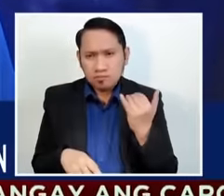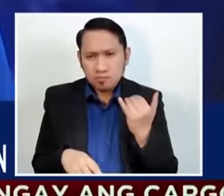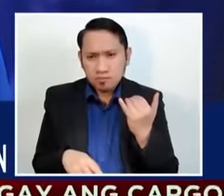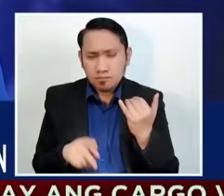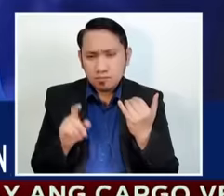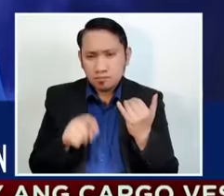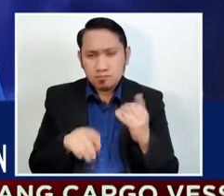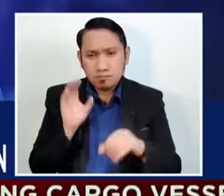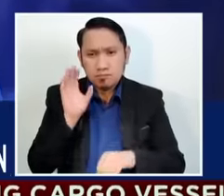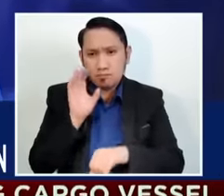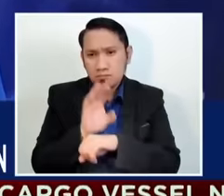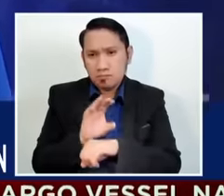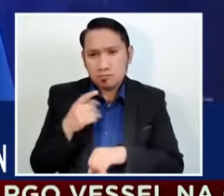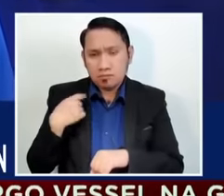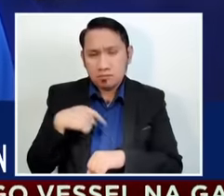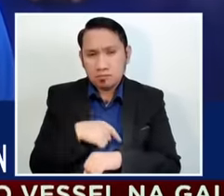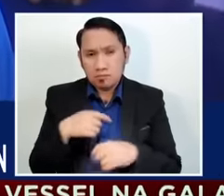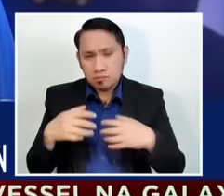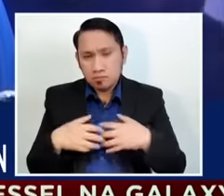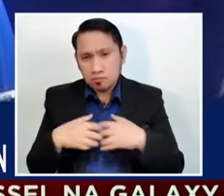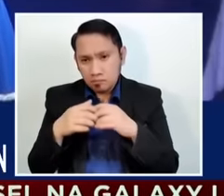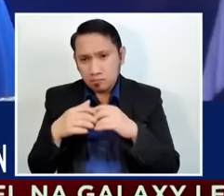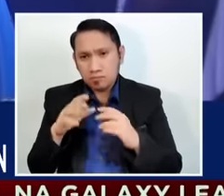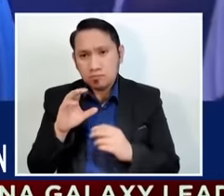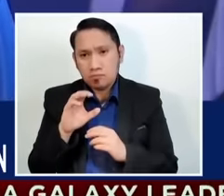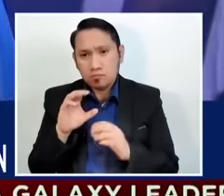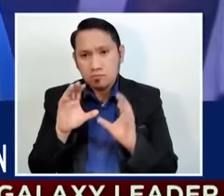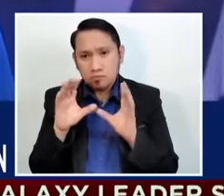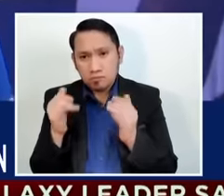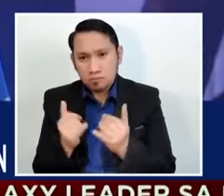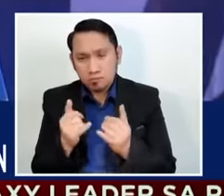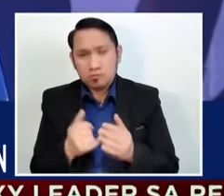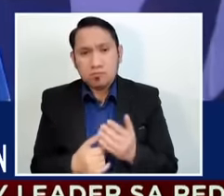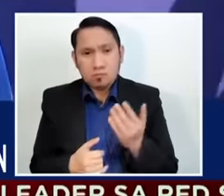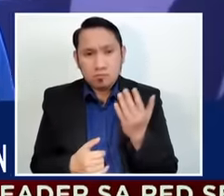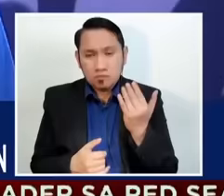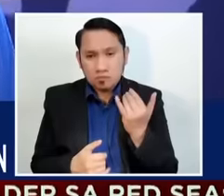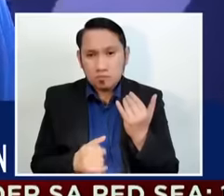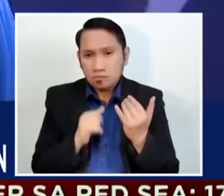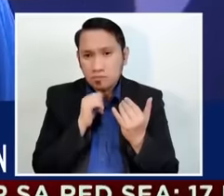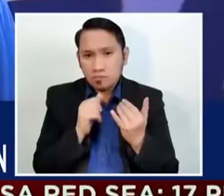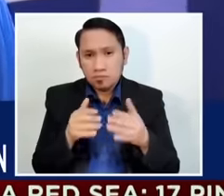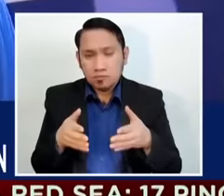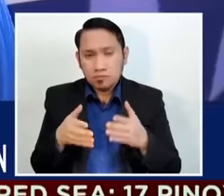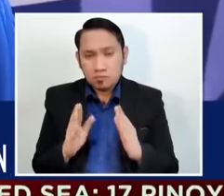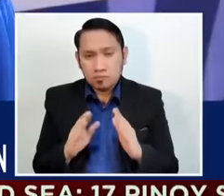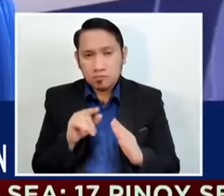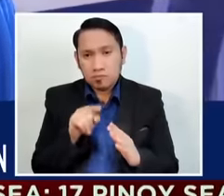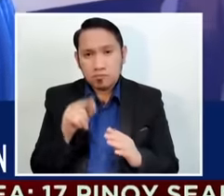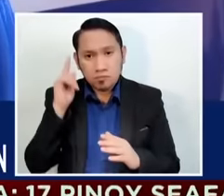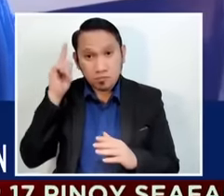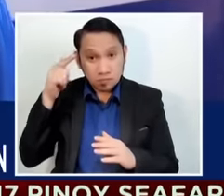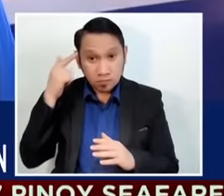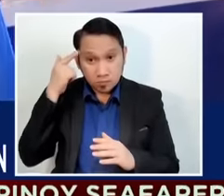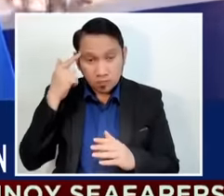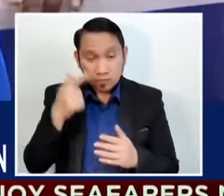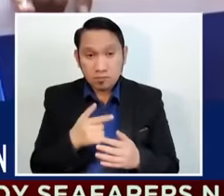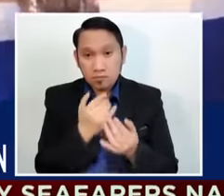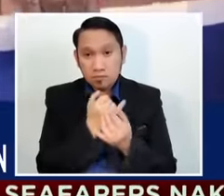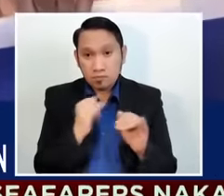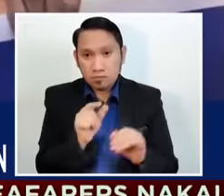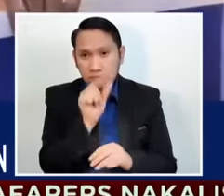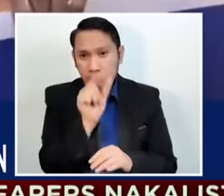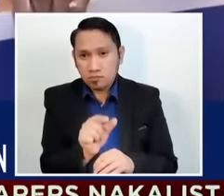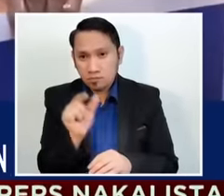sa pagbubuo ng mga korporasyon o pagbubuo ng mga kooperatiba? Bakit hindi payagan ng gobyerno yung individual na